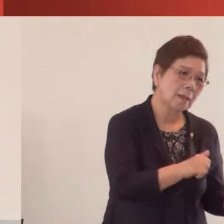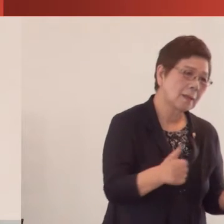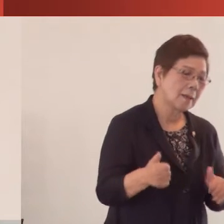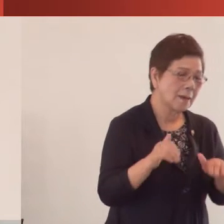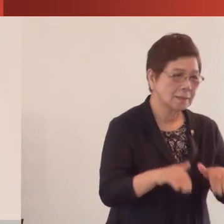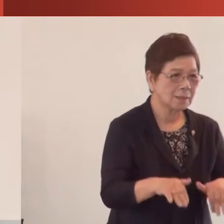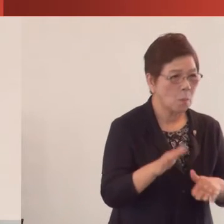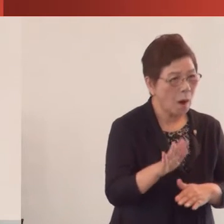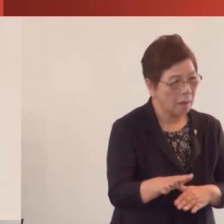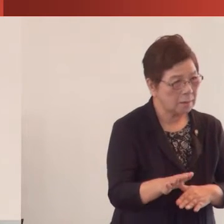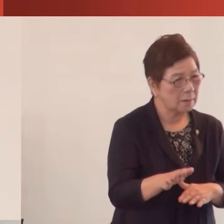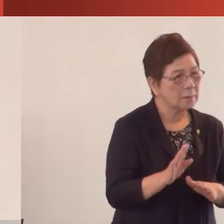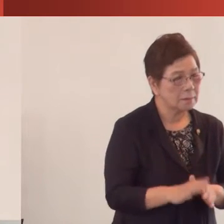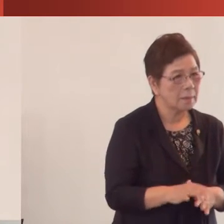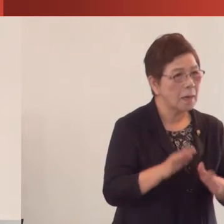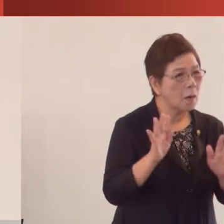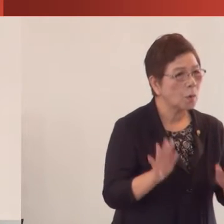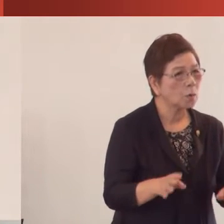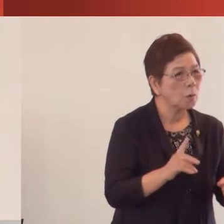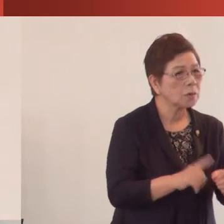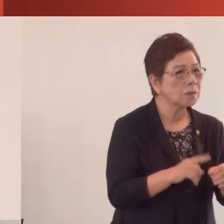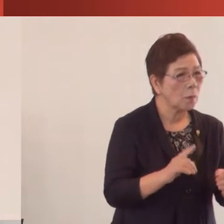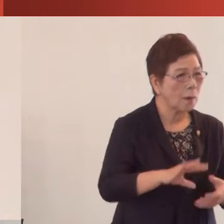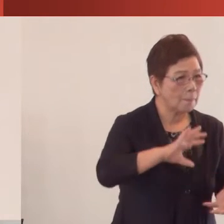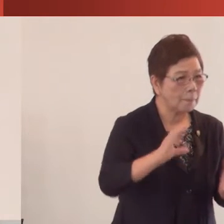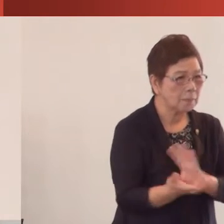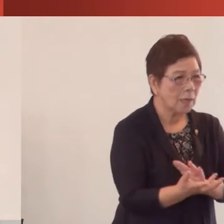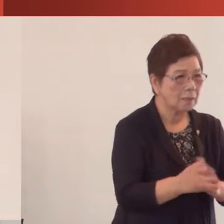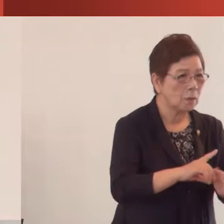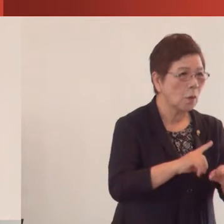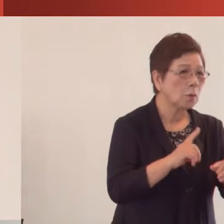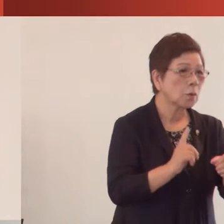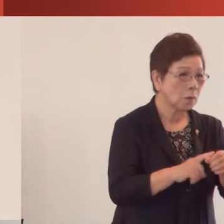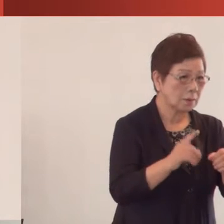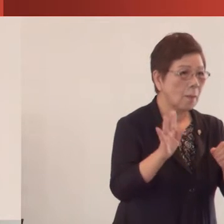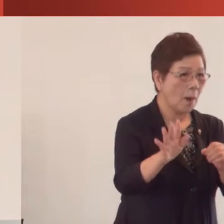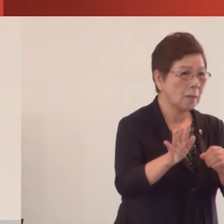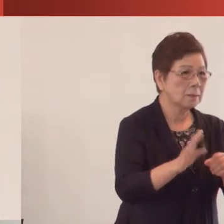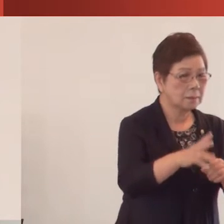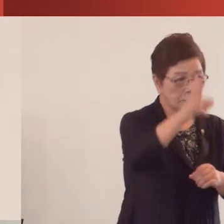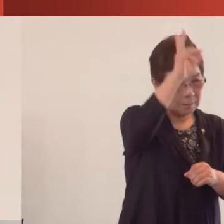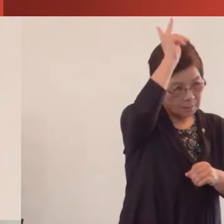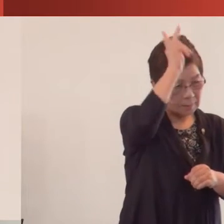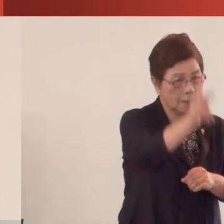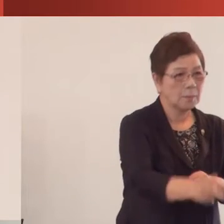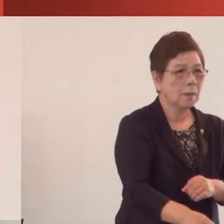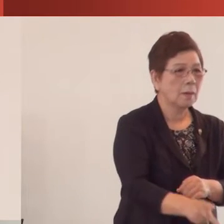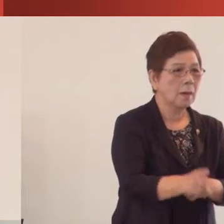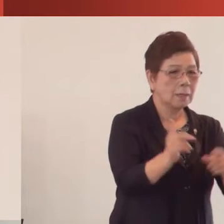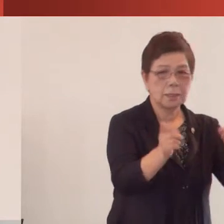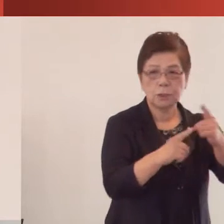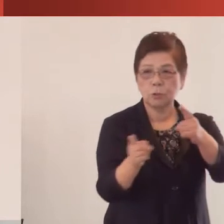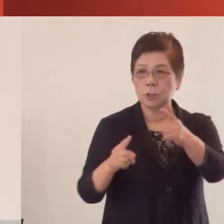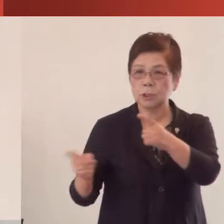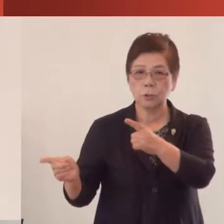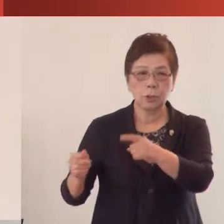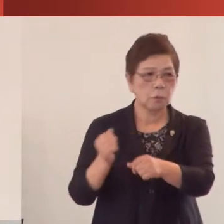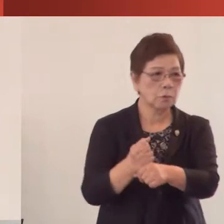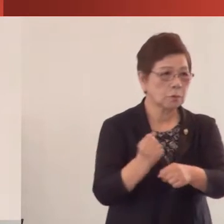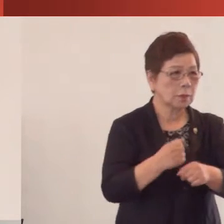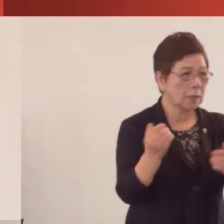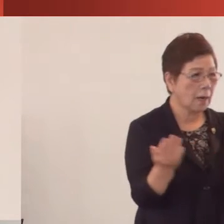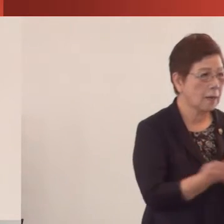はチェンジの年ということで、神様が私たち一人一人を作り変えてくださ